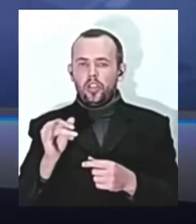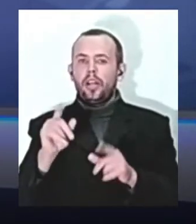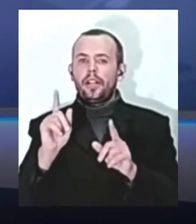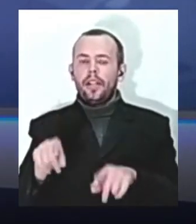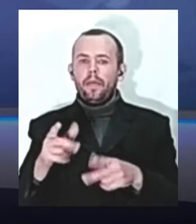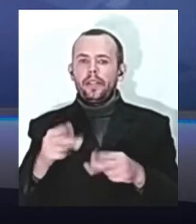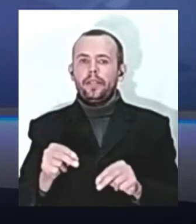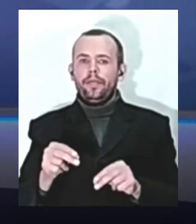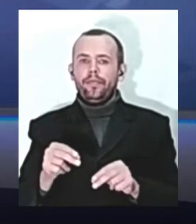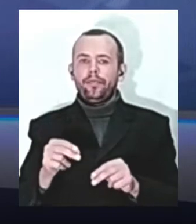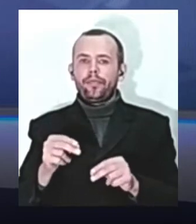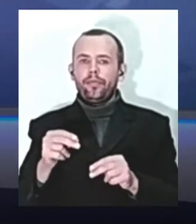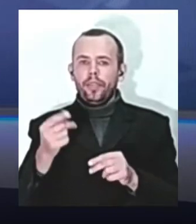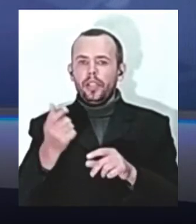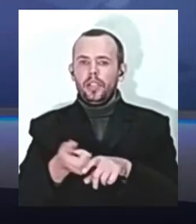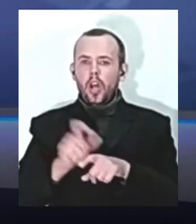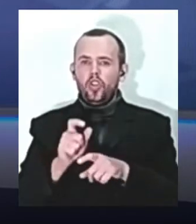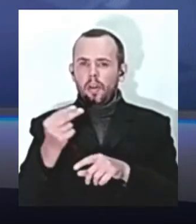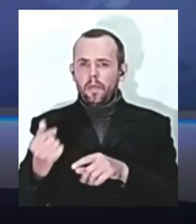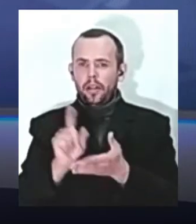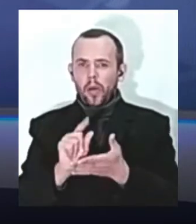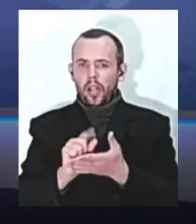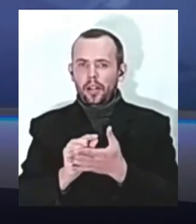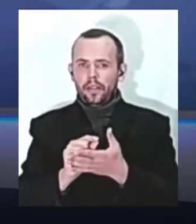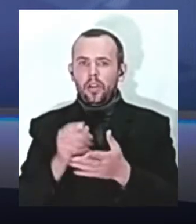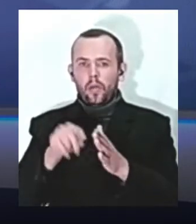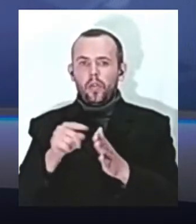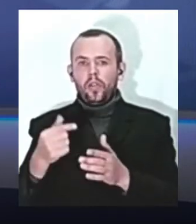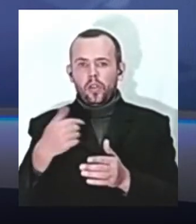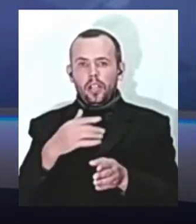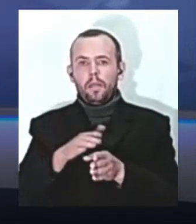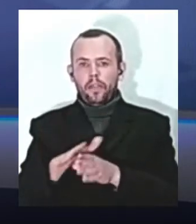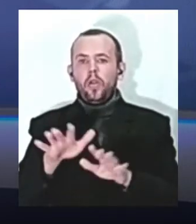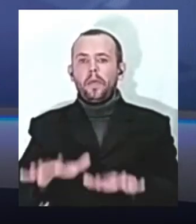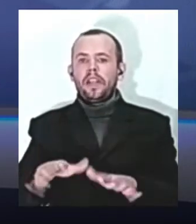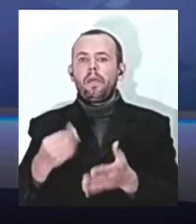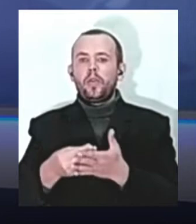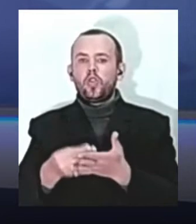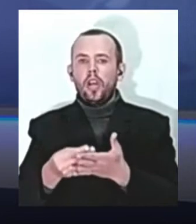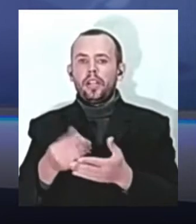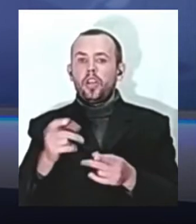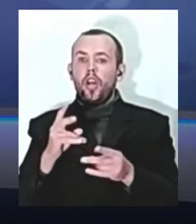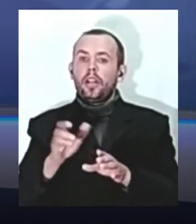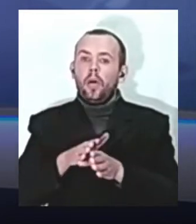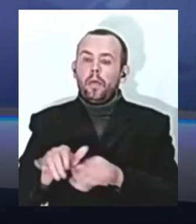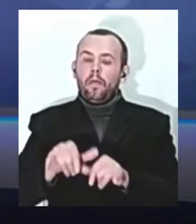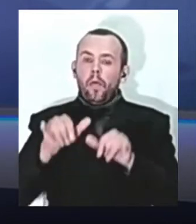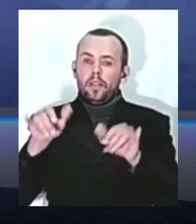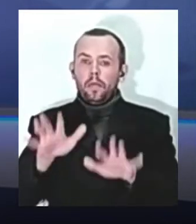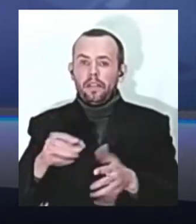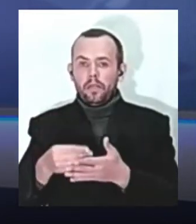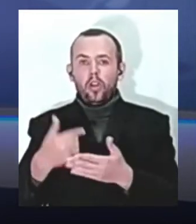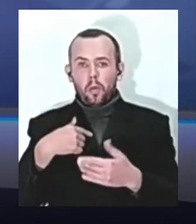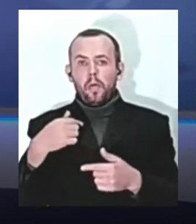значна сплата податків йде, тобто в нас наповнюється місцевий бюджет. Якщо наповнюється місцевий бюджет, то ми можемо, в нас